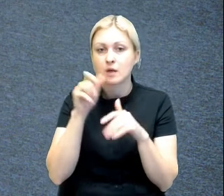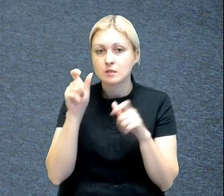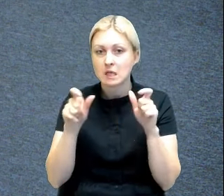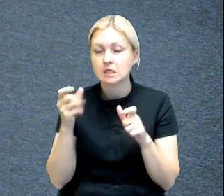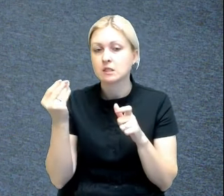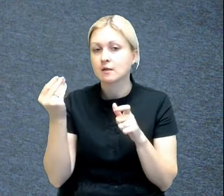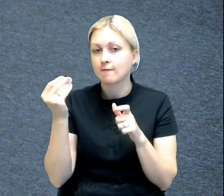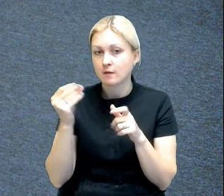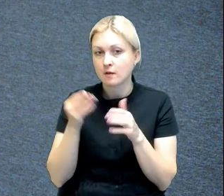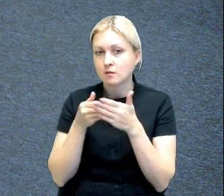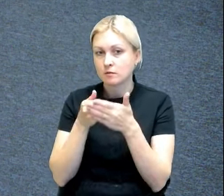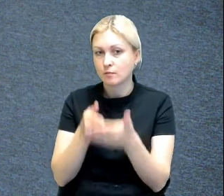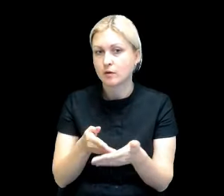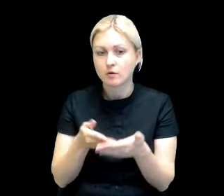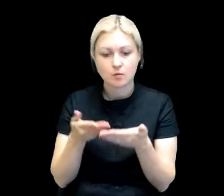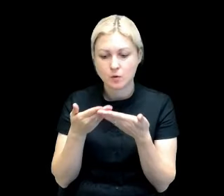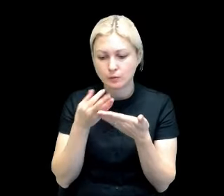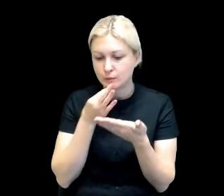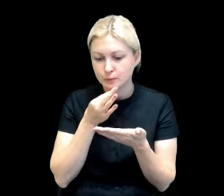tai ačiū